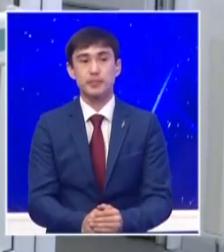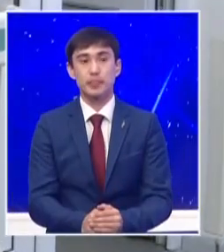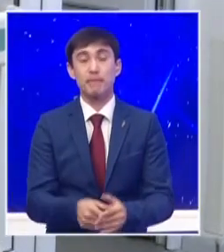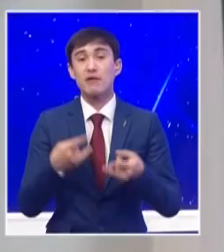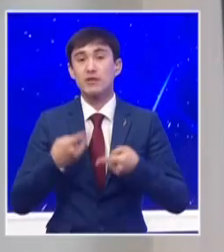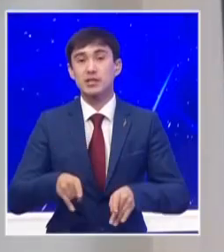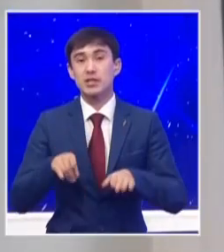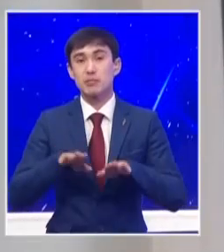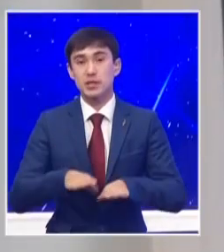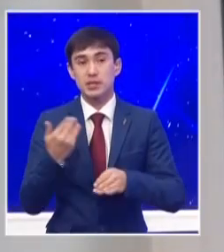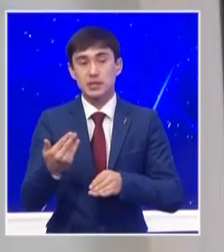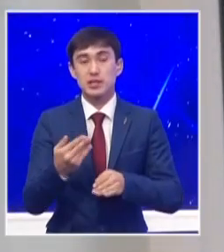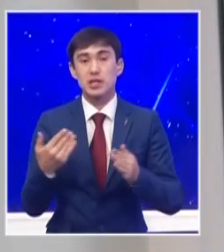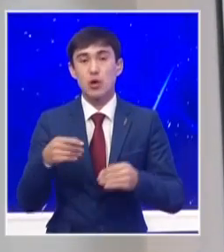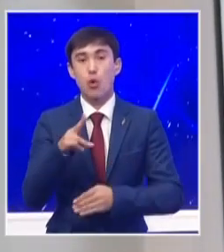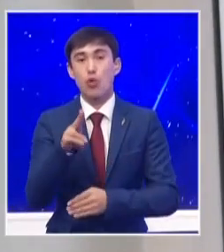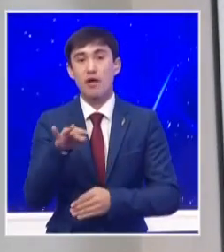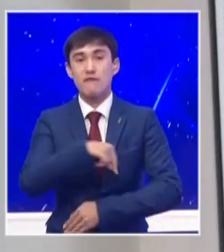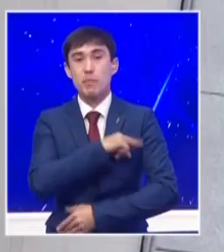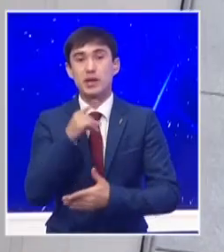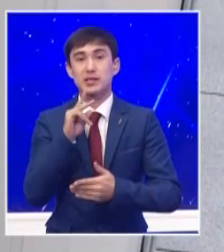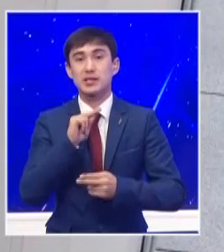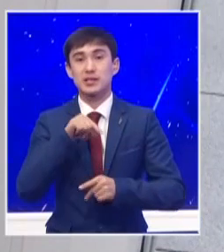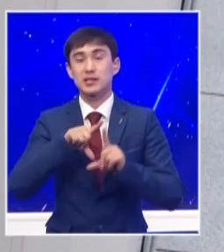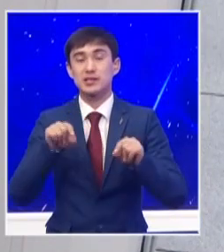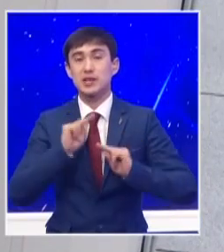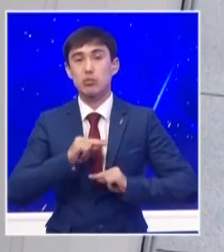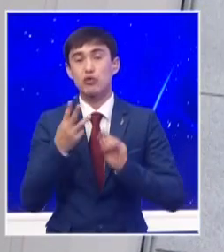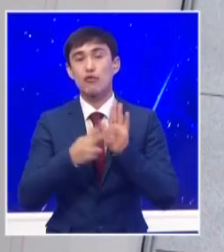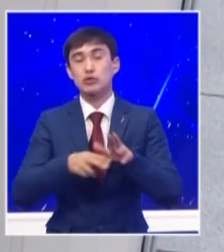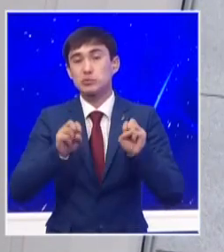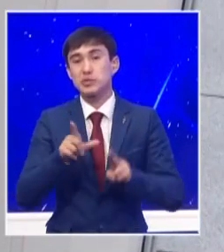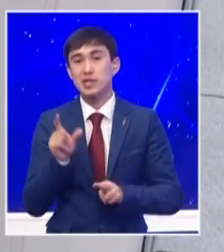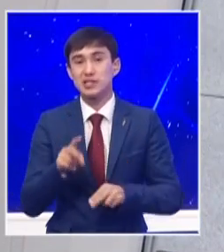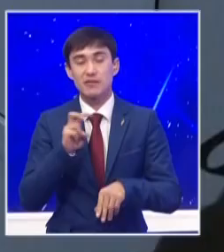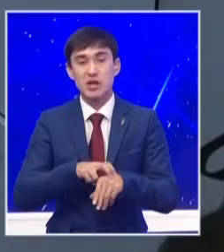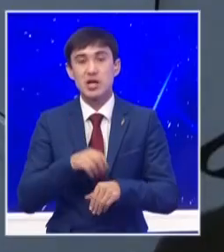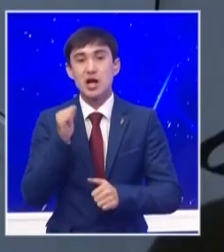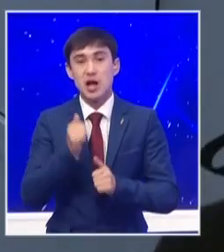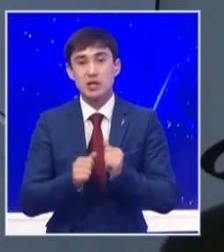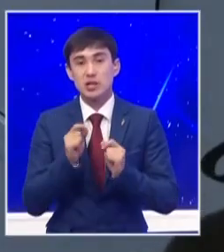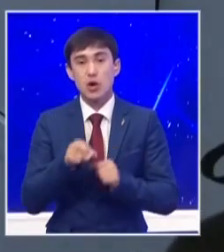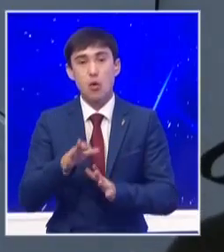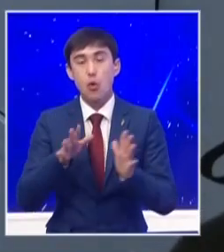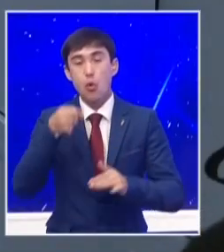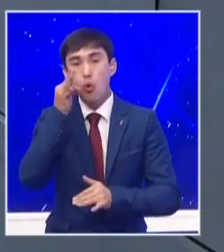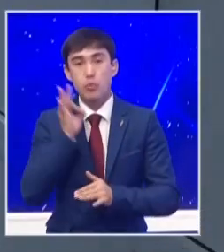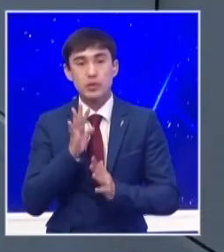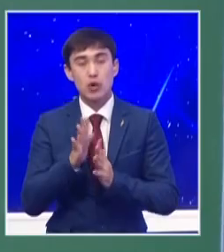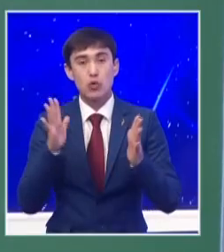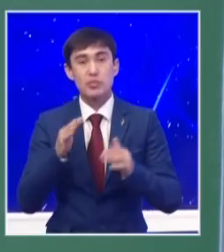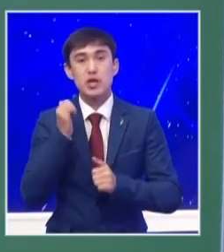отделений многопрофильной Бони восемь квалифицированных врачей за плечами каждого из них огромный опыт работы